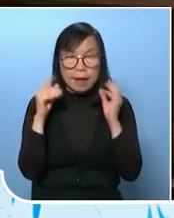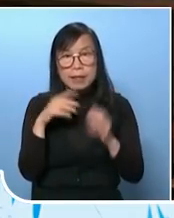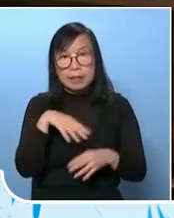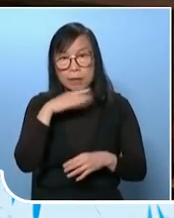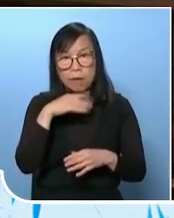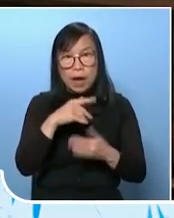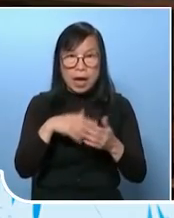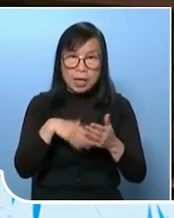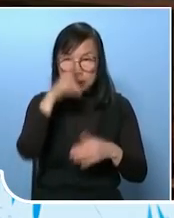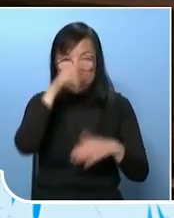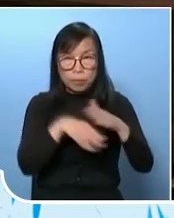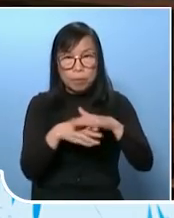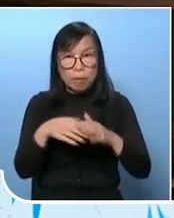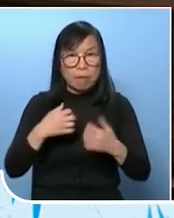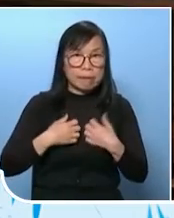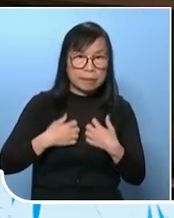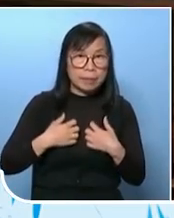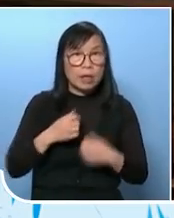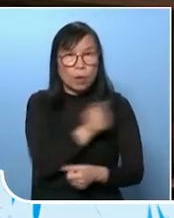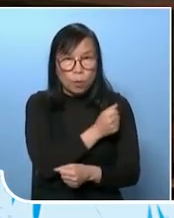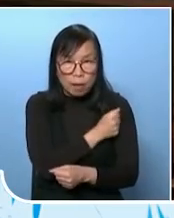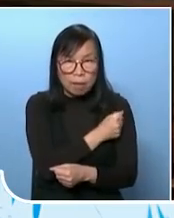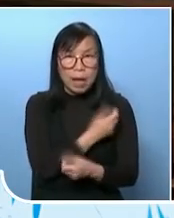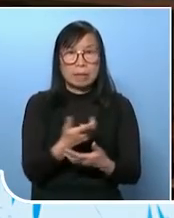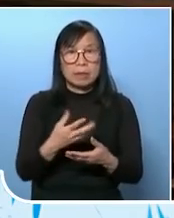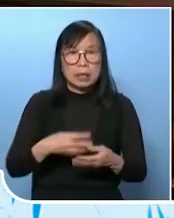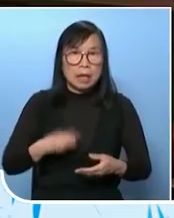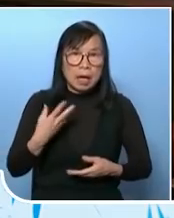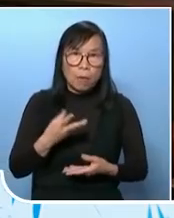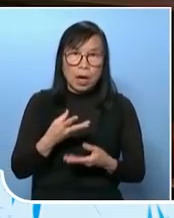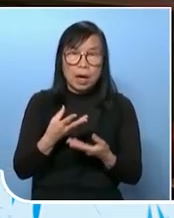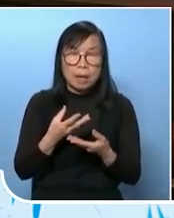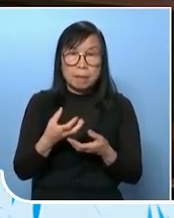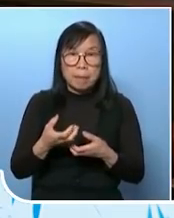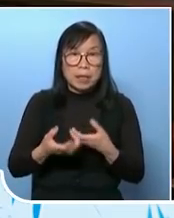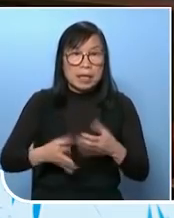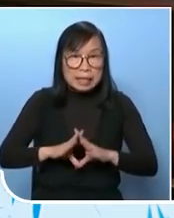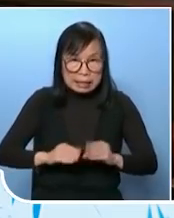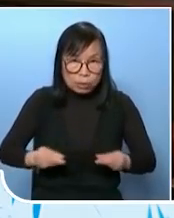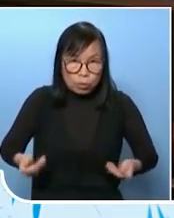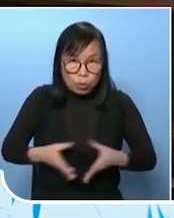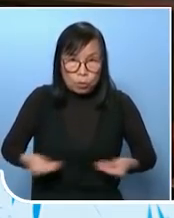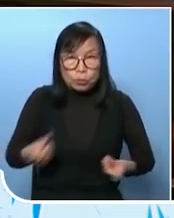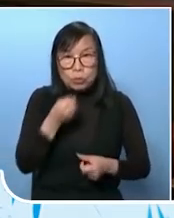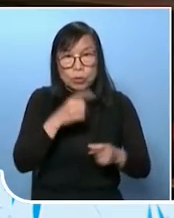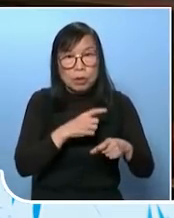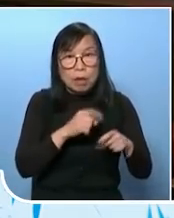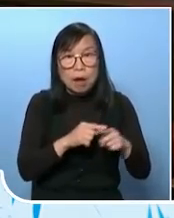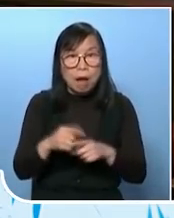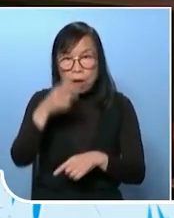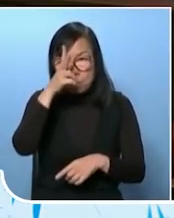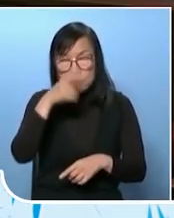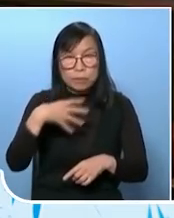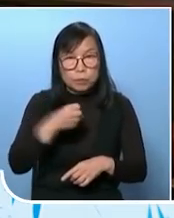政府部門都疲於奔命，每天都在這裡去處理，其實就消耗了很多香港的時間，也都消耗了很多官員的